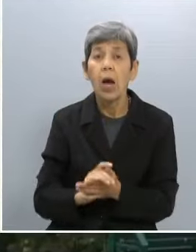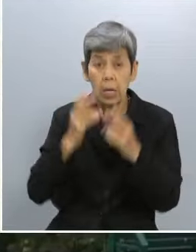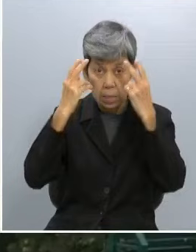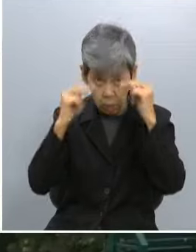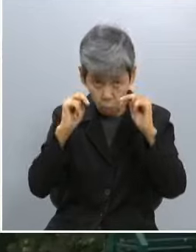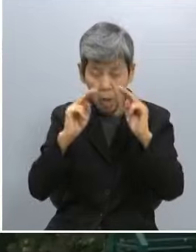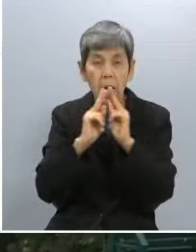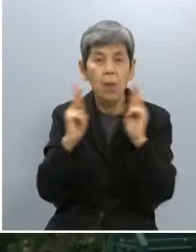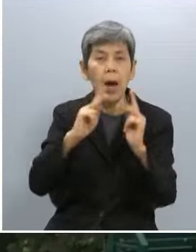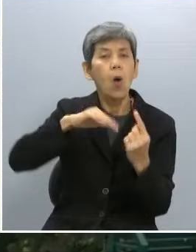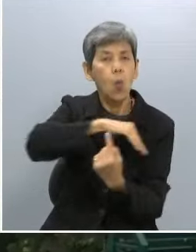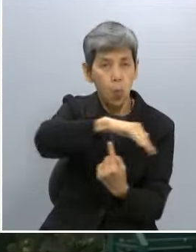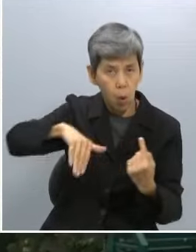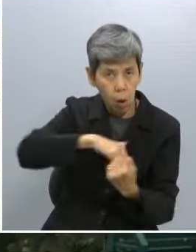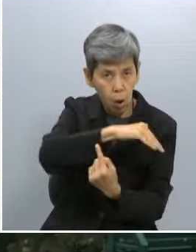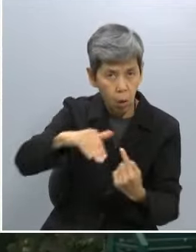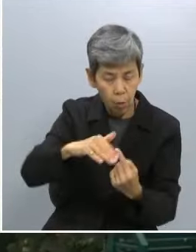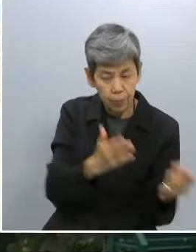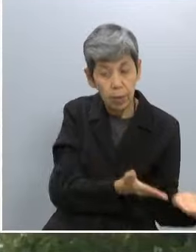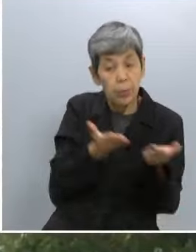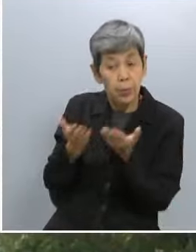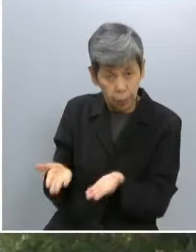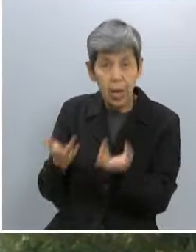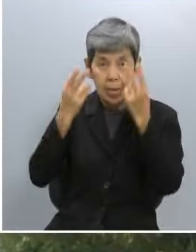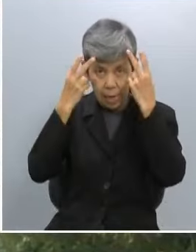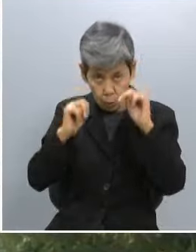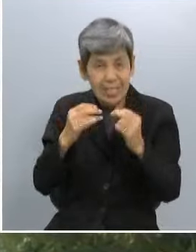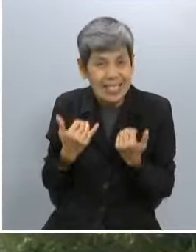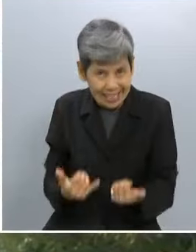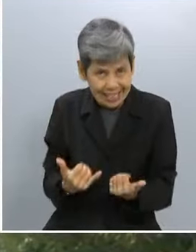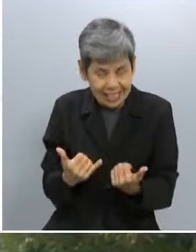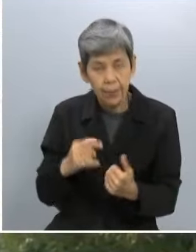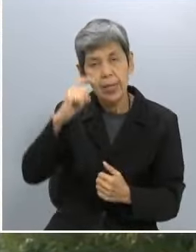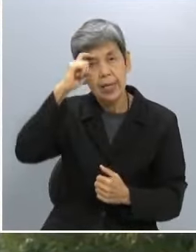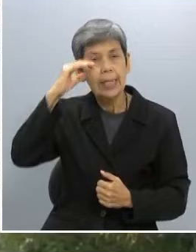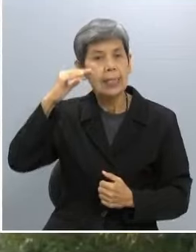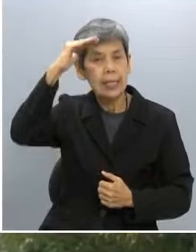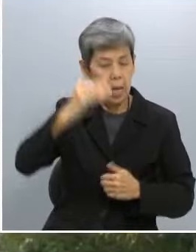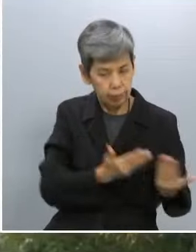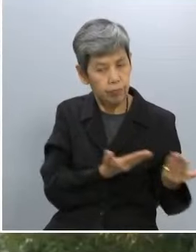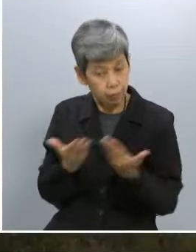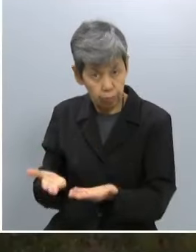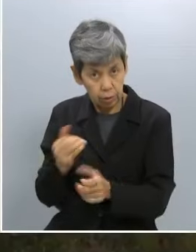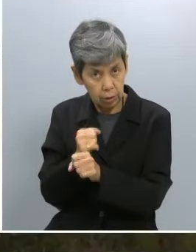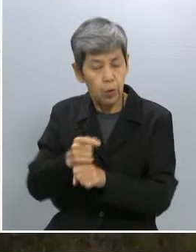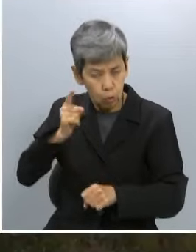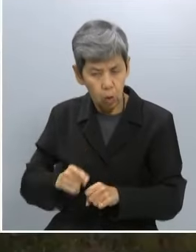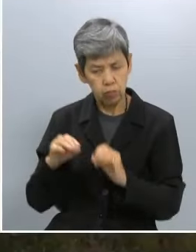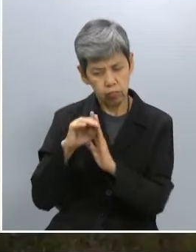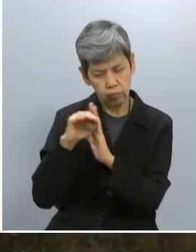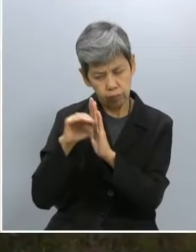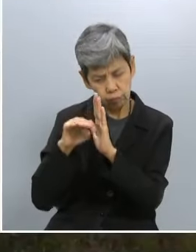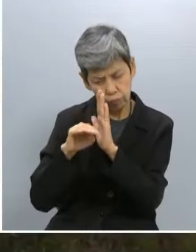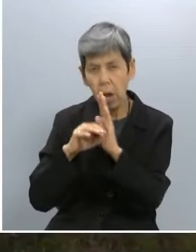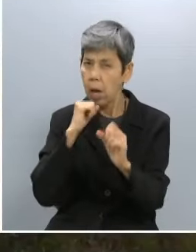กรรมการสิ่งแวดล้อมซึ่งก็ส่งต่อมาถึงนายกปัจจุบันเศรษฐาทวีศิลป์จะต้องกำหนดมาตรการหรือ